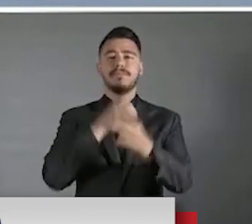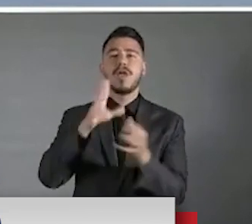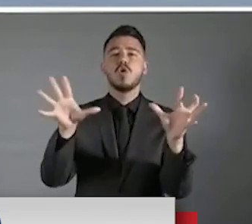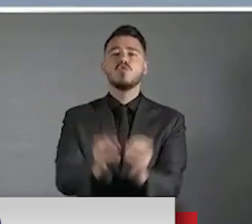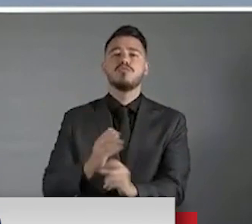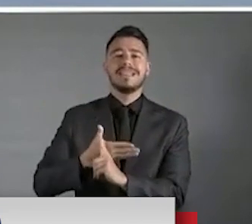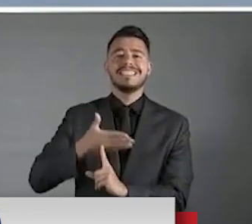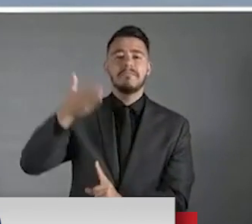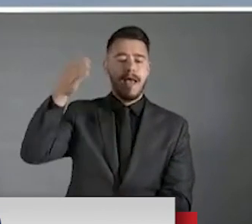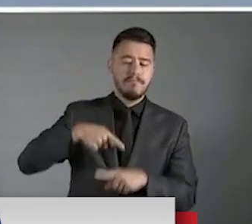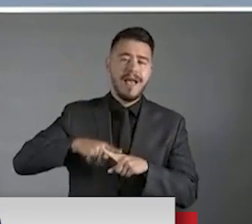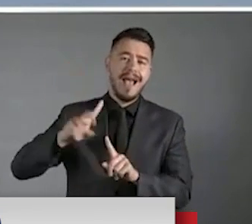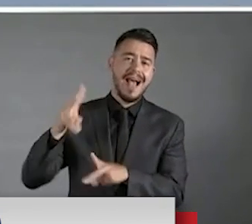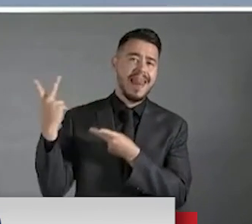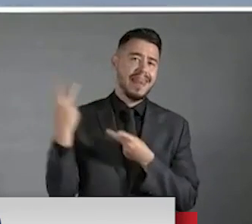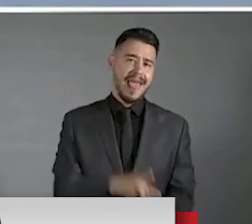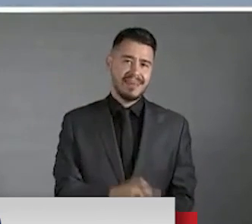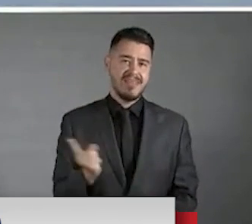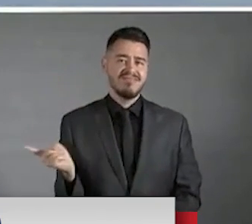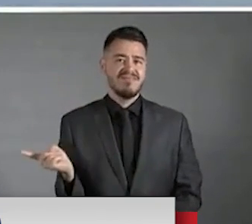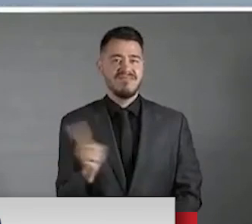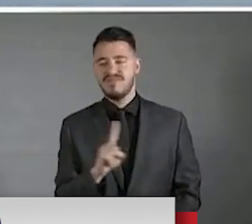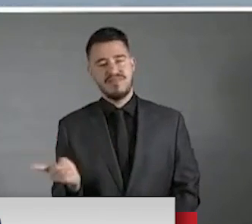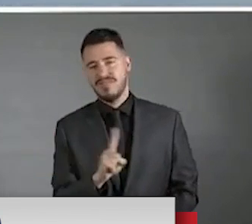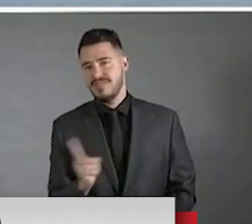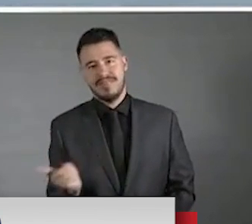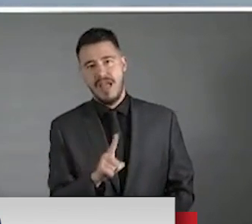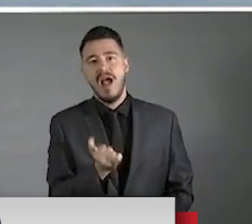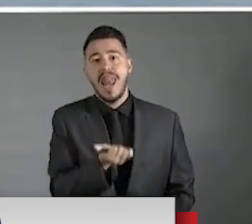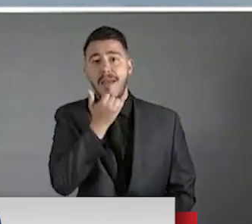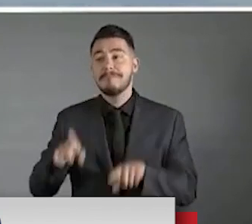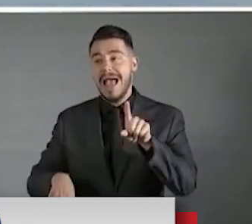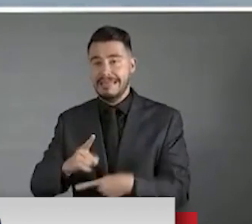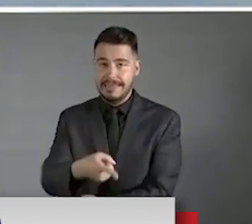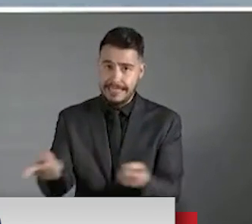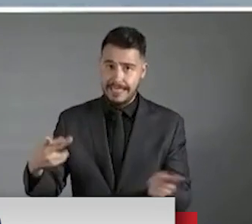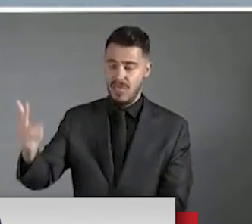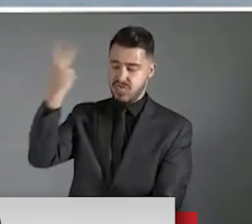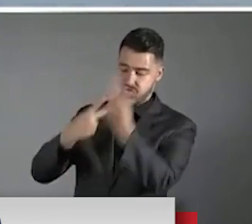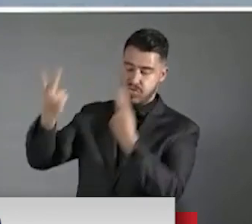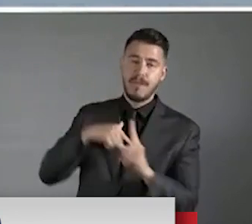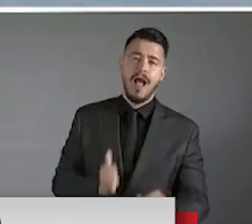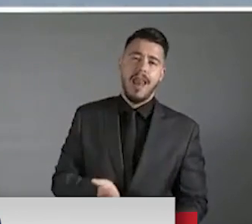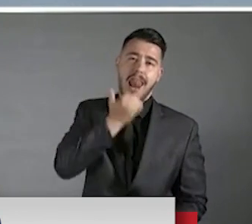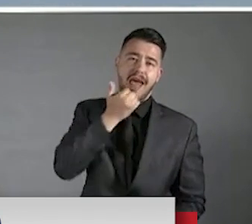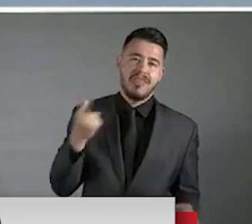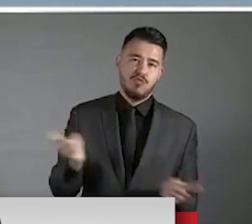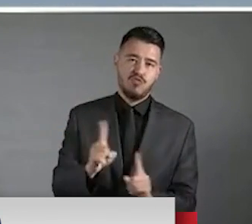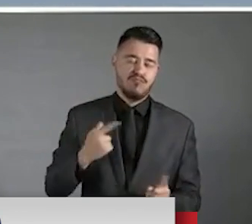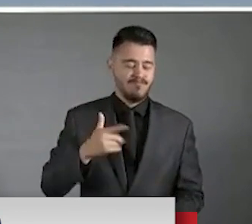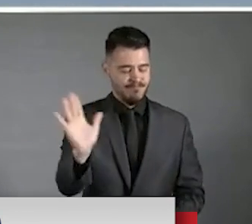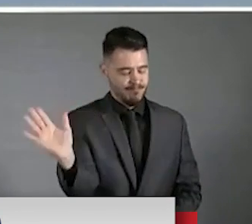ρήξη. Η πρόταση που φαίνεται να επεξεργάζεται το Μαξίμου ήταν η άμεση διαβεβαίωση στον Αντώνη Σαμαρά ότι ο γιος του θα πάρει το